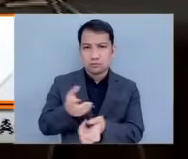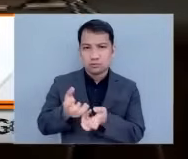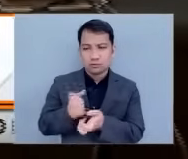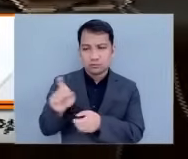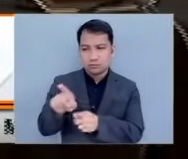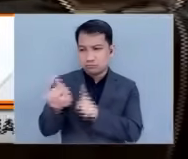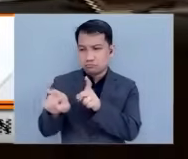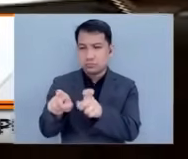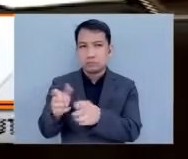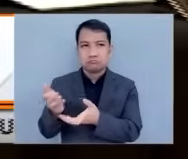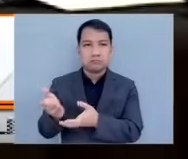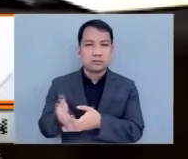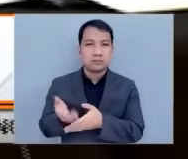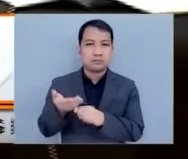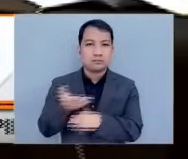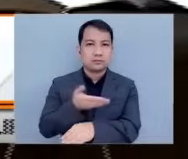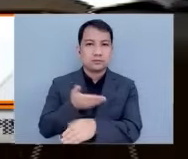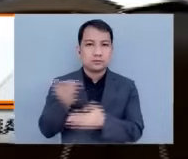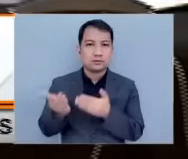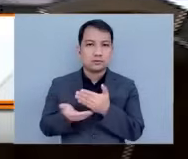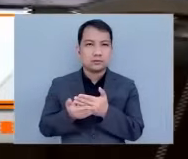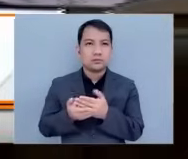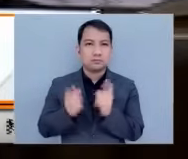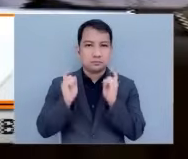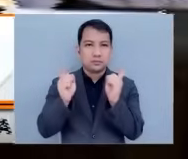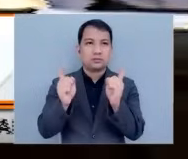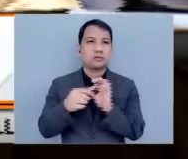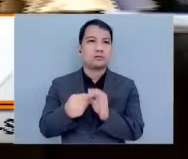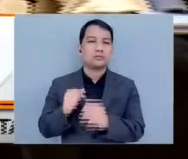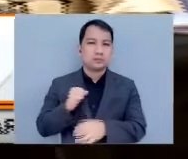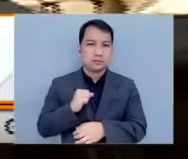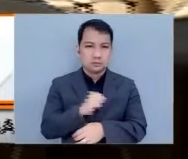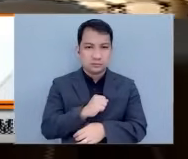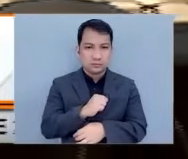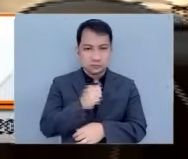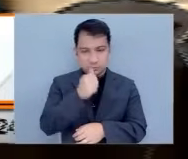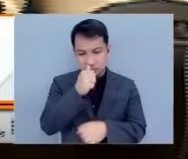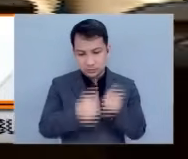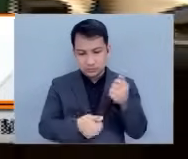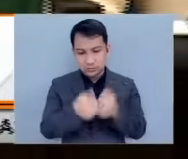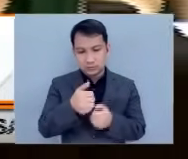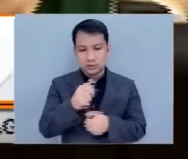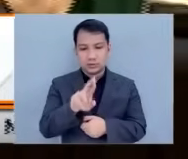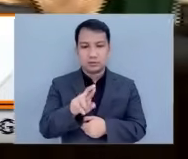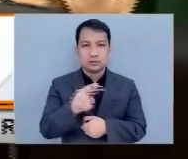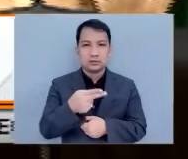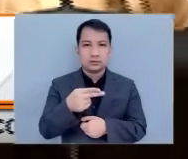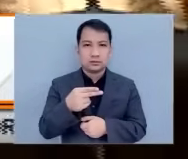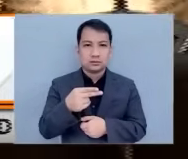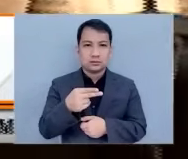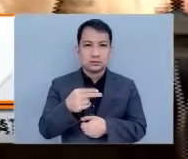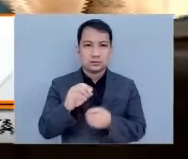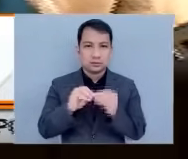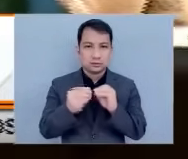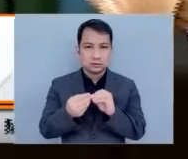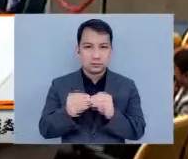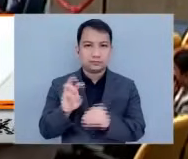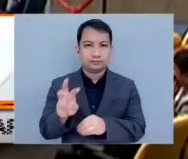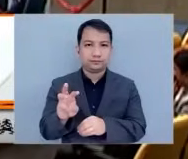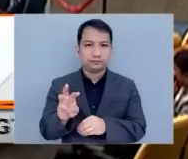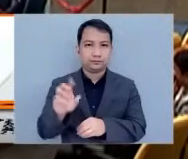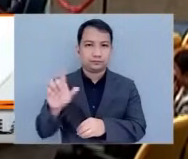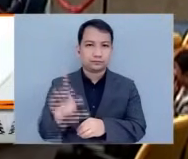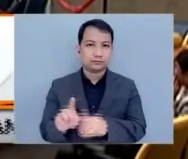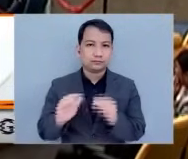ang filing, una nang inaapura ng Kamara ang Senado para ipasa na ang RBH number 6. Pero paglilinaw ng mababang kapulungan,